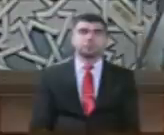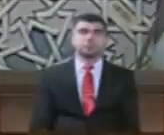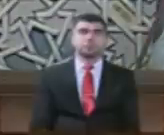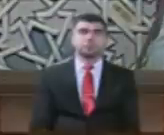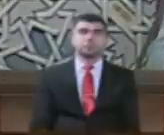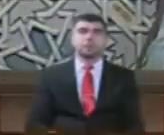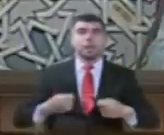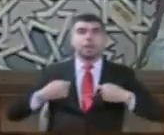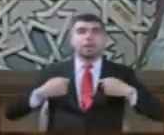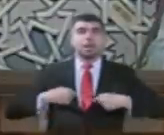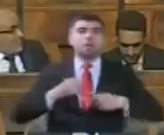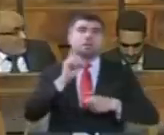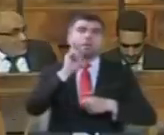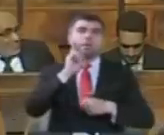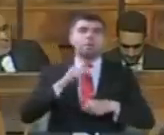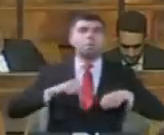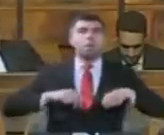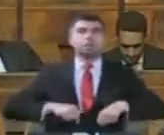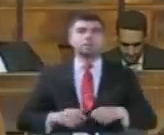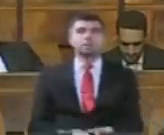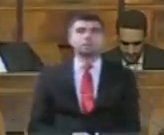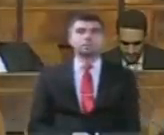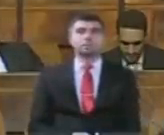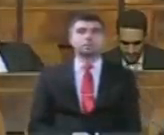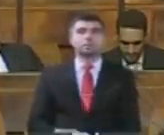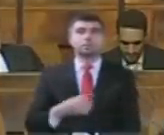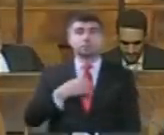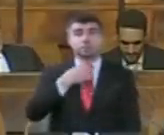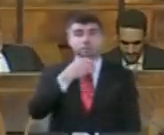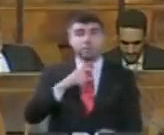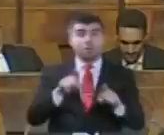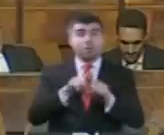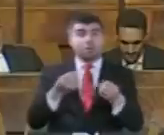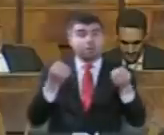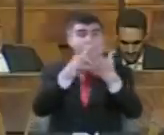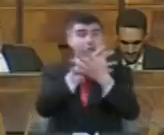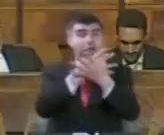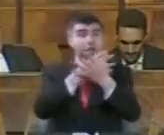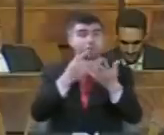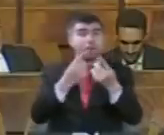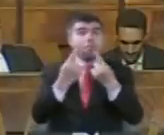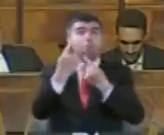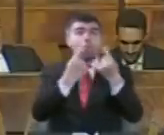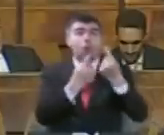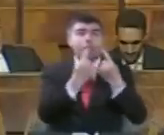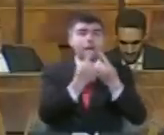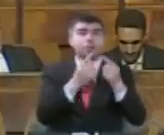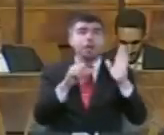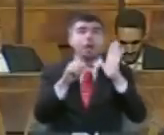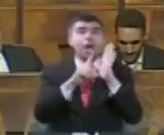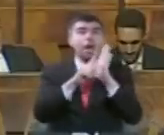سيده الرئيسه السيد الوزير المحترم في الواقع ما كنا نتصور ان هذا النقاش حول مجرد